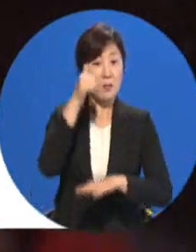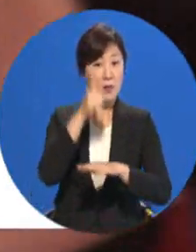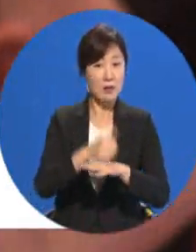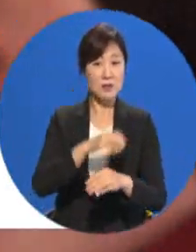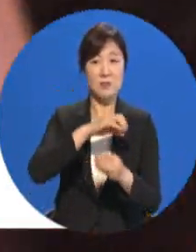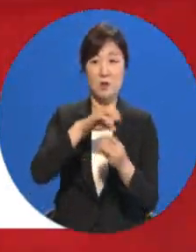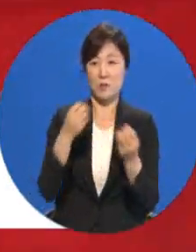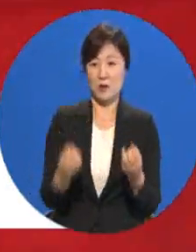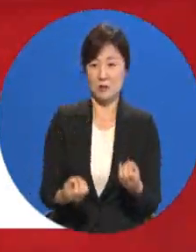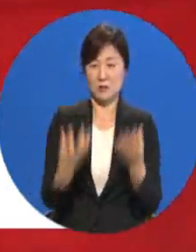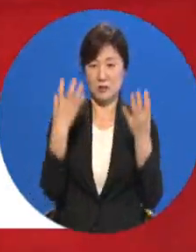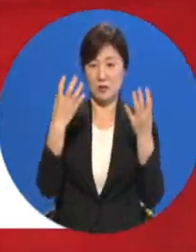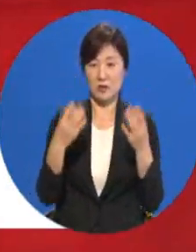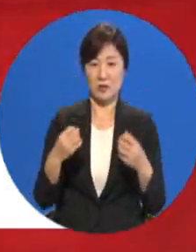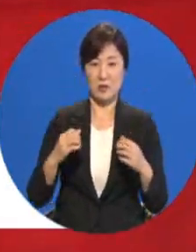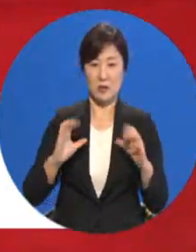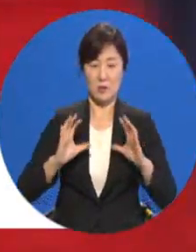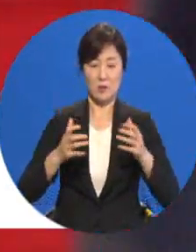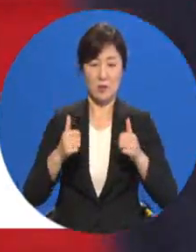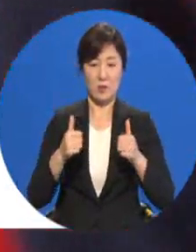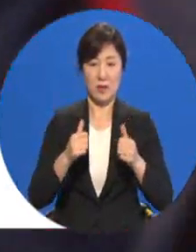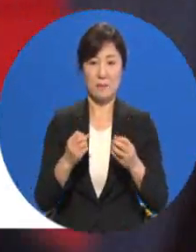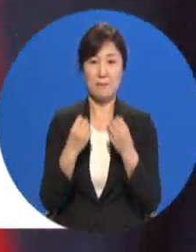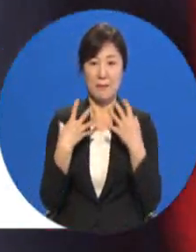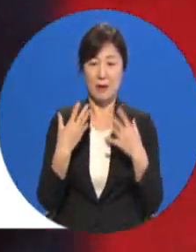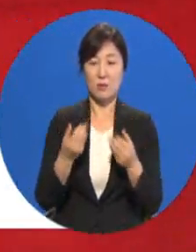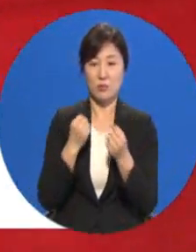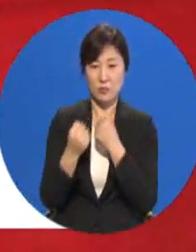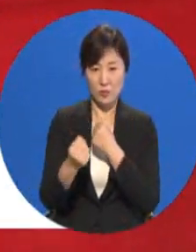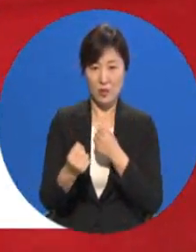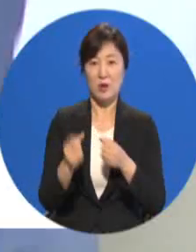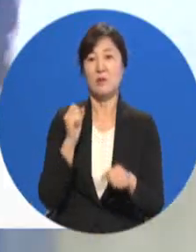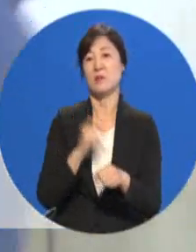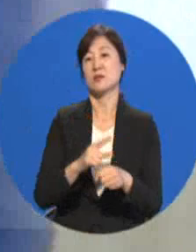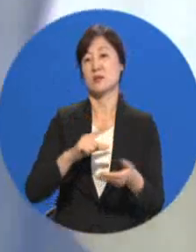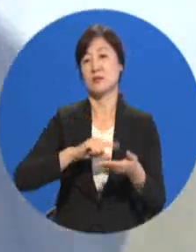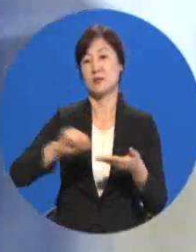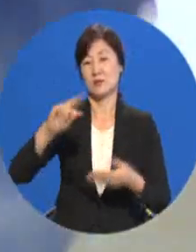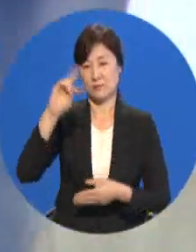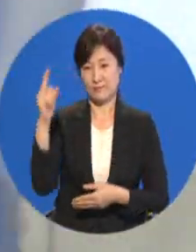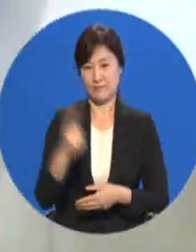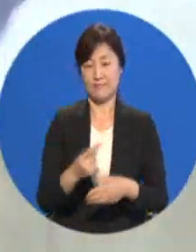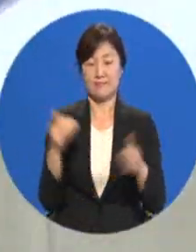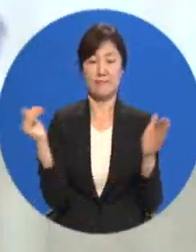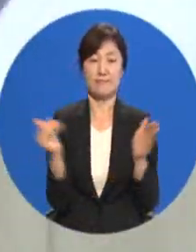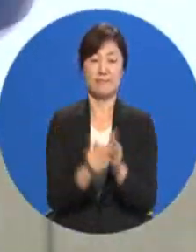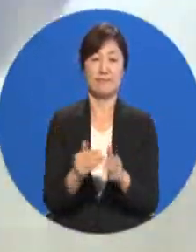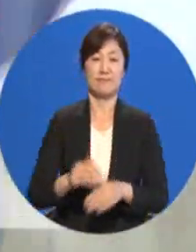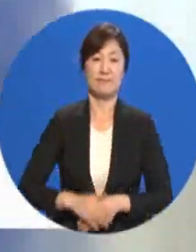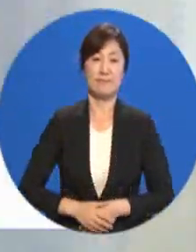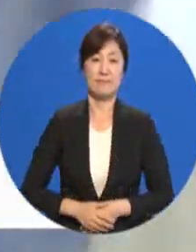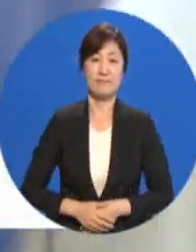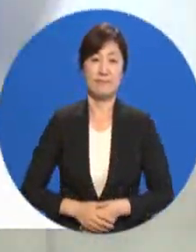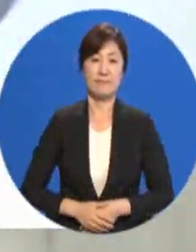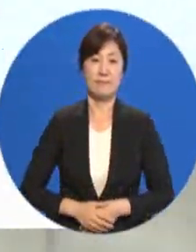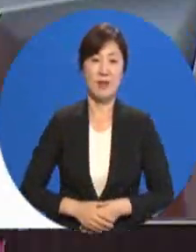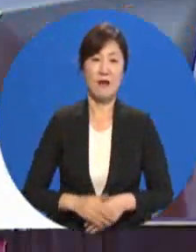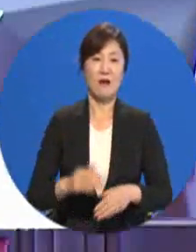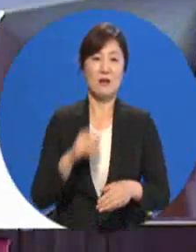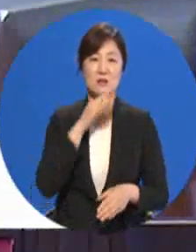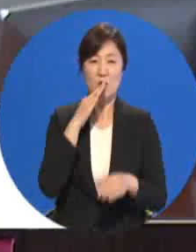찜한 국회의원들은 일찌감치 의 지역으로 발길을 옮겼습니다 지난 4년 동안 정당들의 분단과 데어